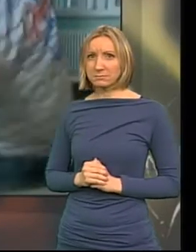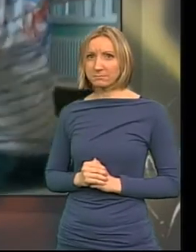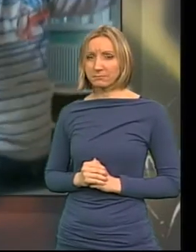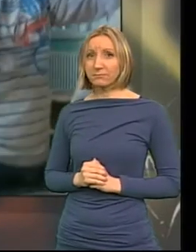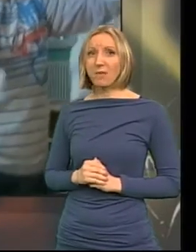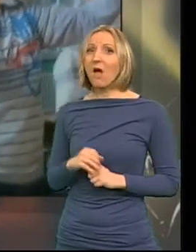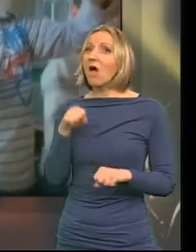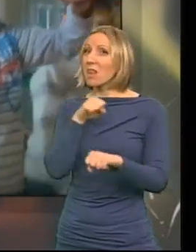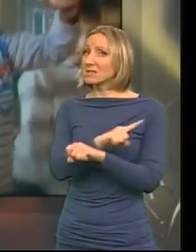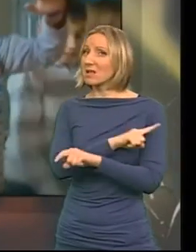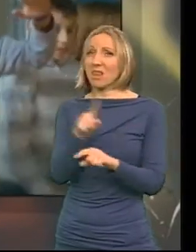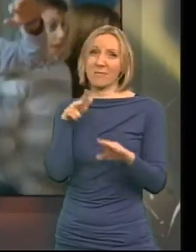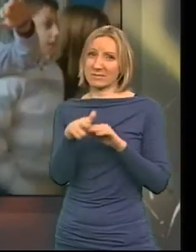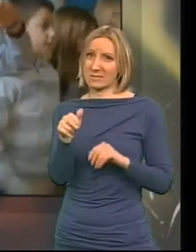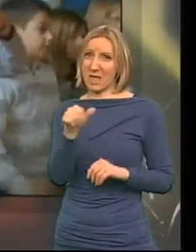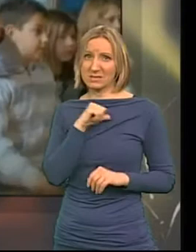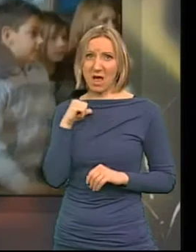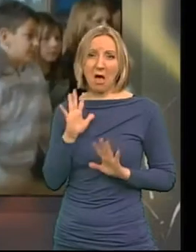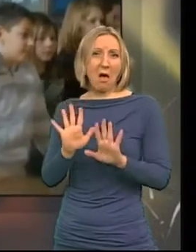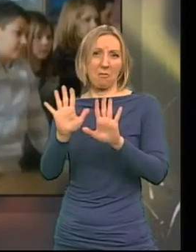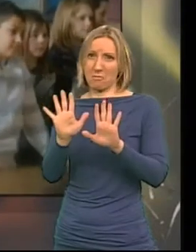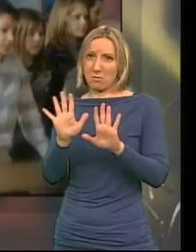Nasilje ne prestaje samo.